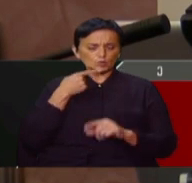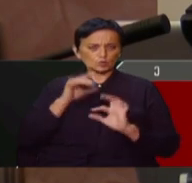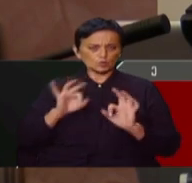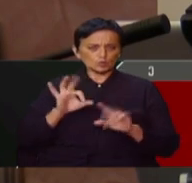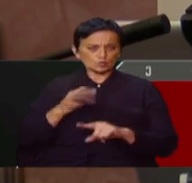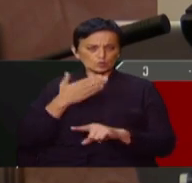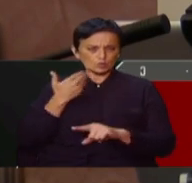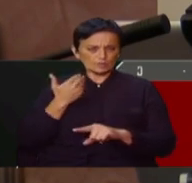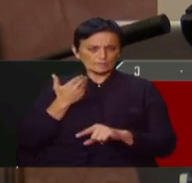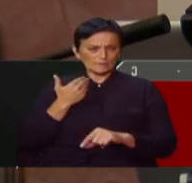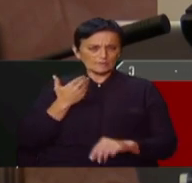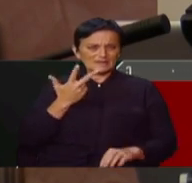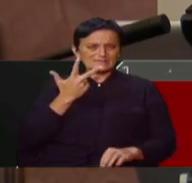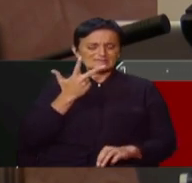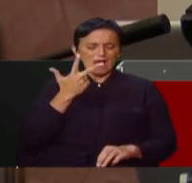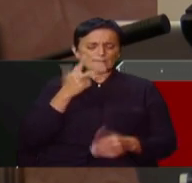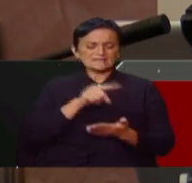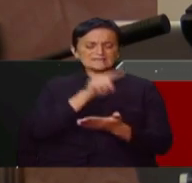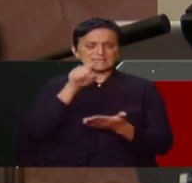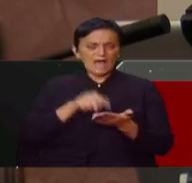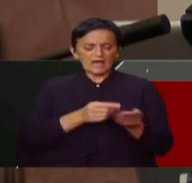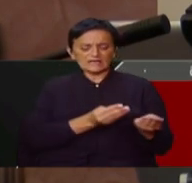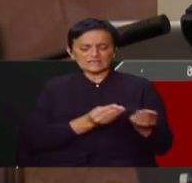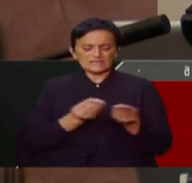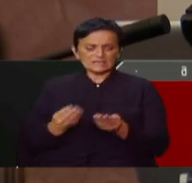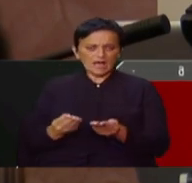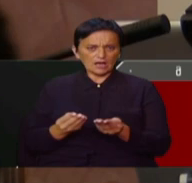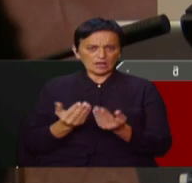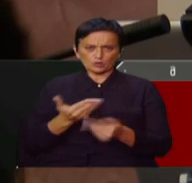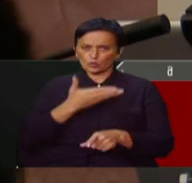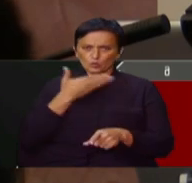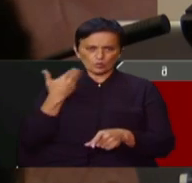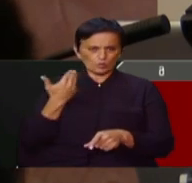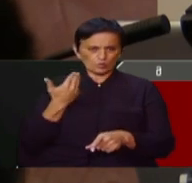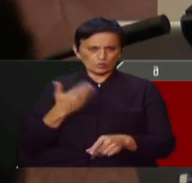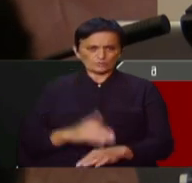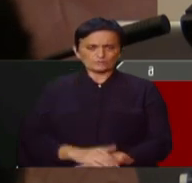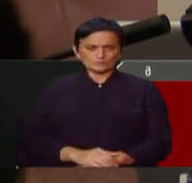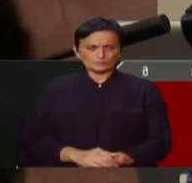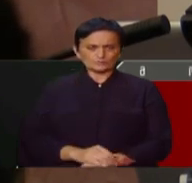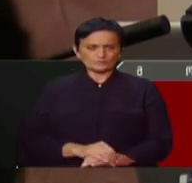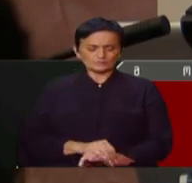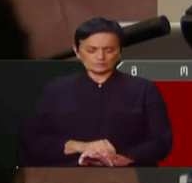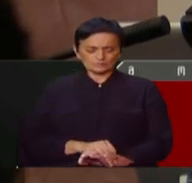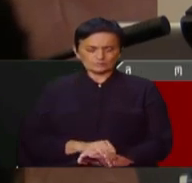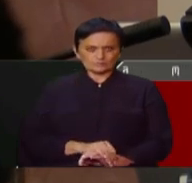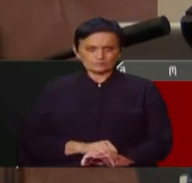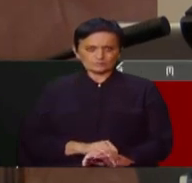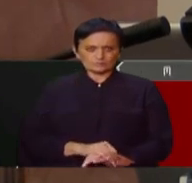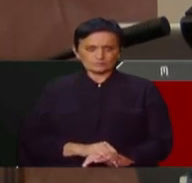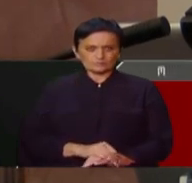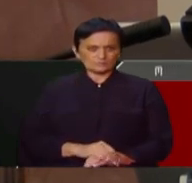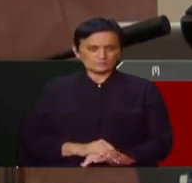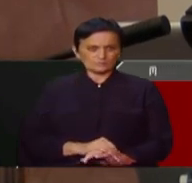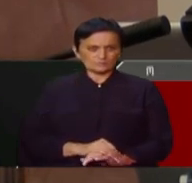ინტერესებზე. სამი საკითხი არ აქვს დაგენებული, რომელსაც შეიძლება თქვენი მათივე ამოჩევების თვალების ვერტიკალის შეხება